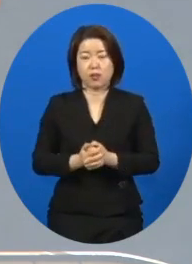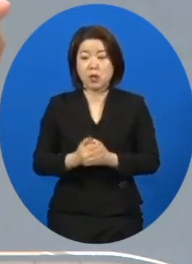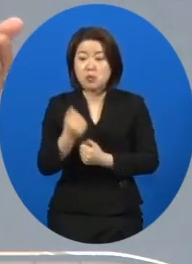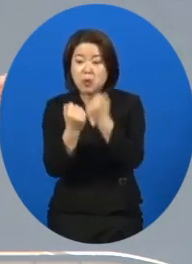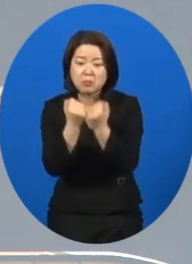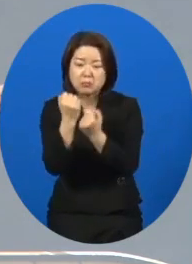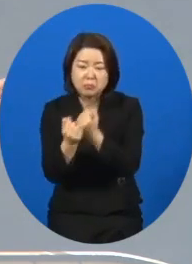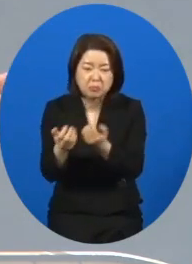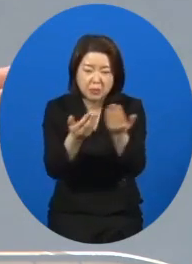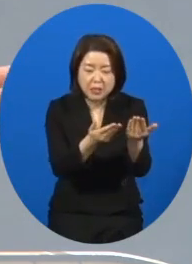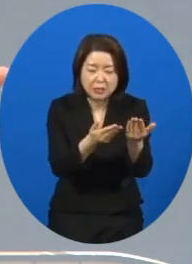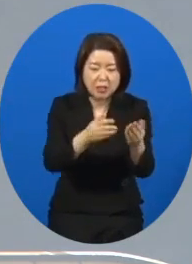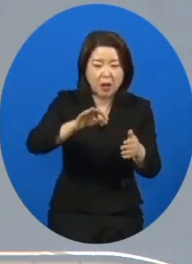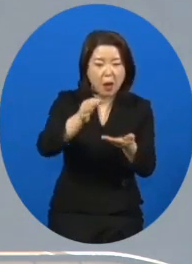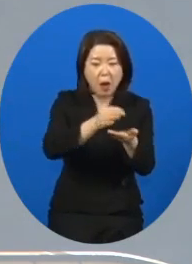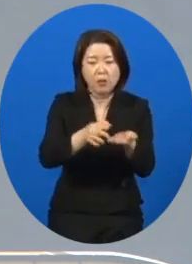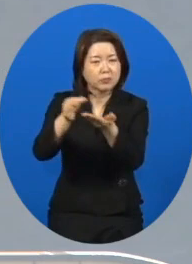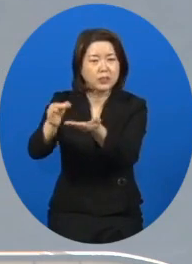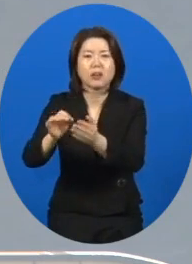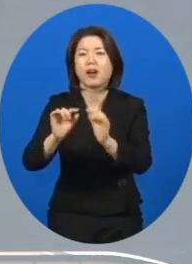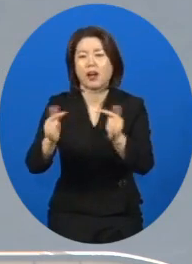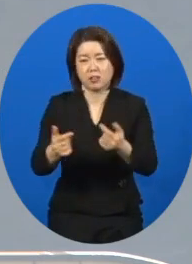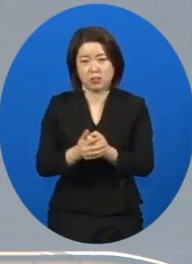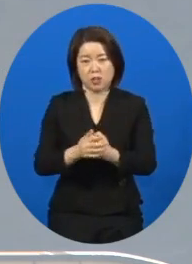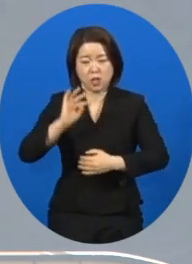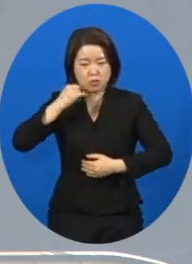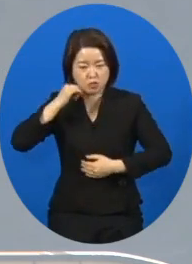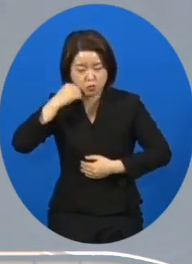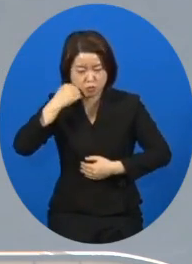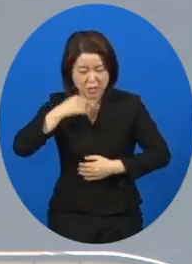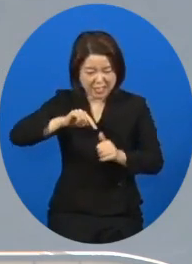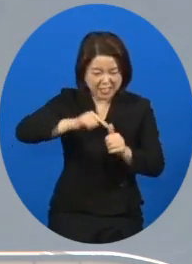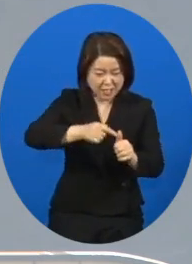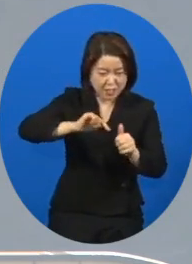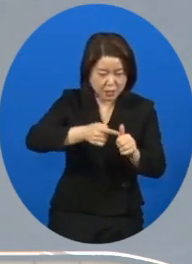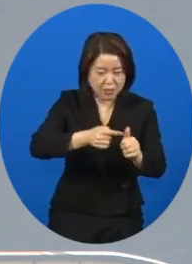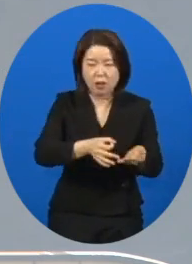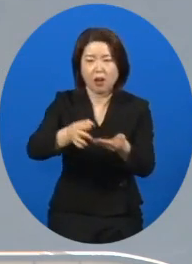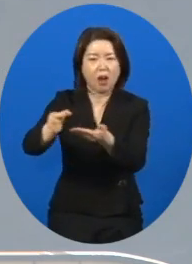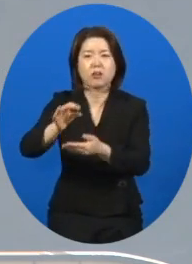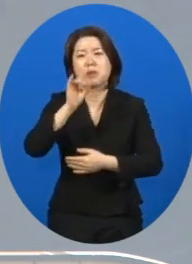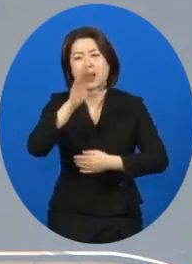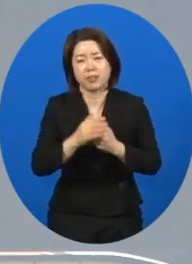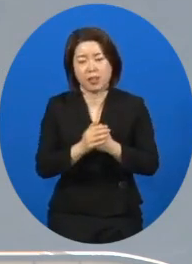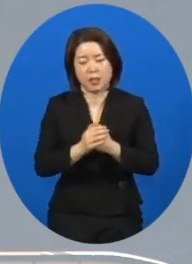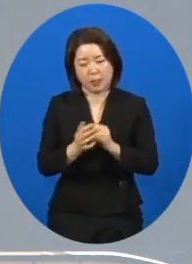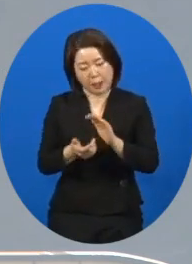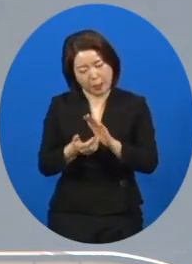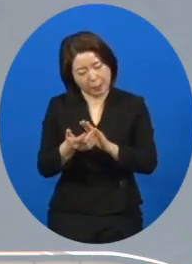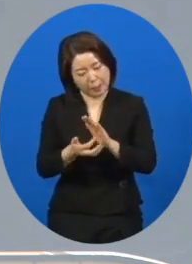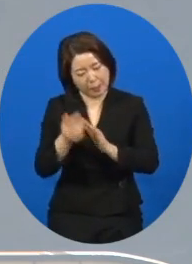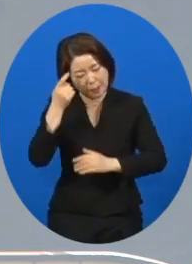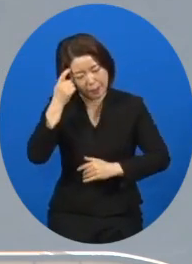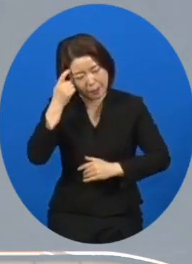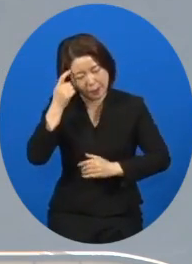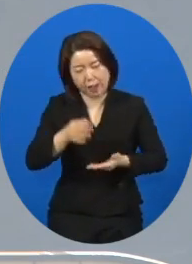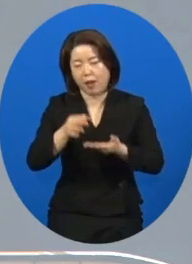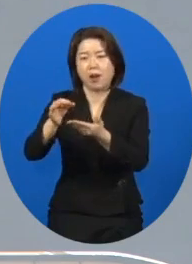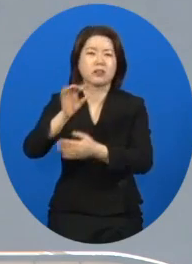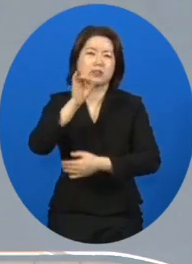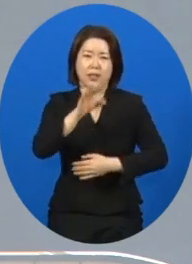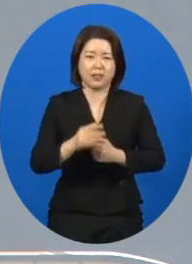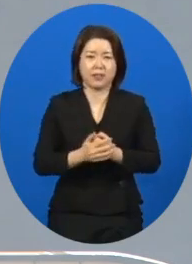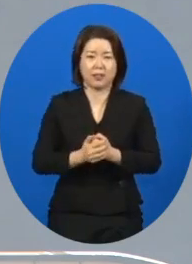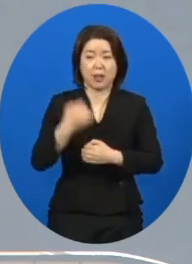설득해서 헌금하는 것도 아니고 누가 강요해서 헌금해서도 안 되고 계산해서 헌금해서도 안 되고